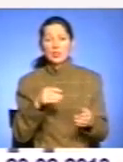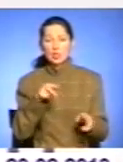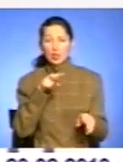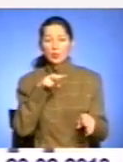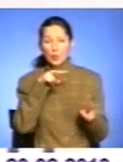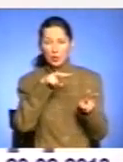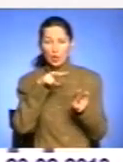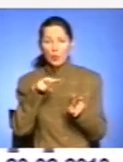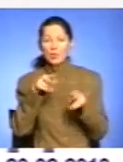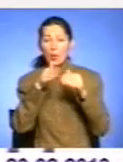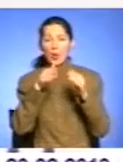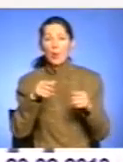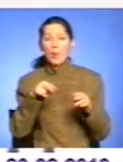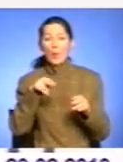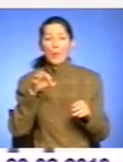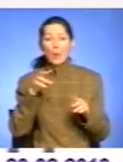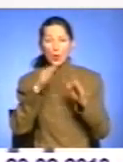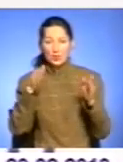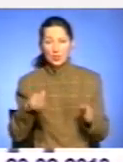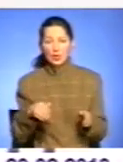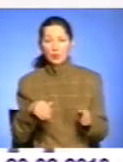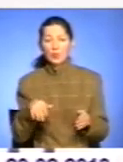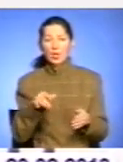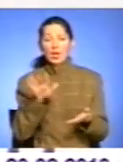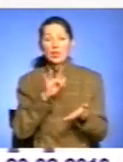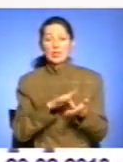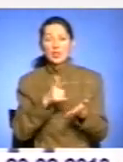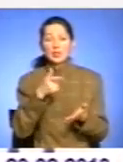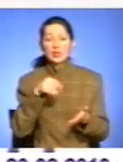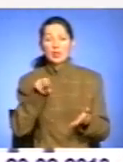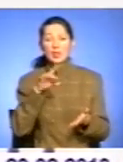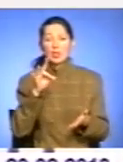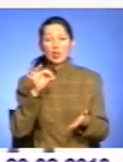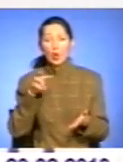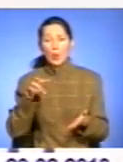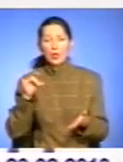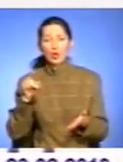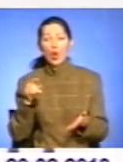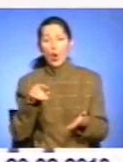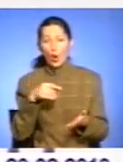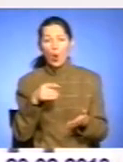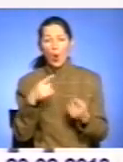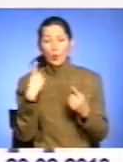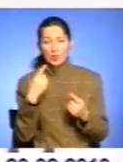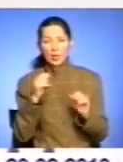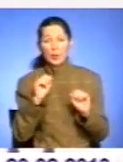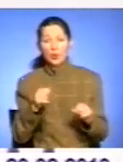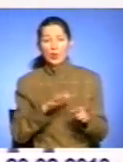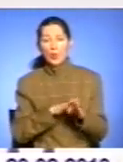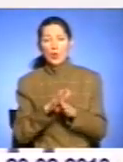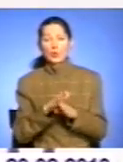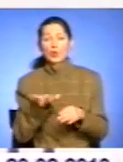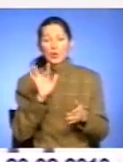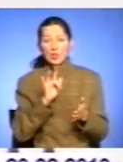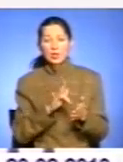вищесказане, вважаю, що Тернопільський обласний центр з гідрометеорологією в повному обсязі зможе забезпечити наших споживачів наявну прогностичну та фактичну